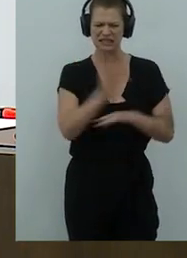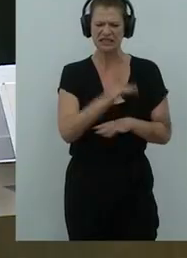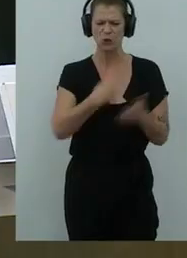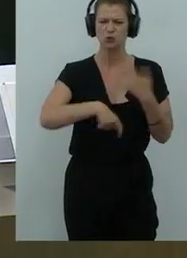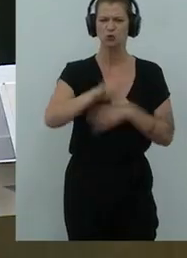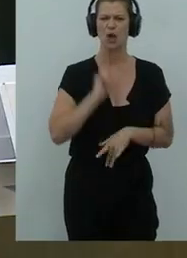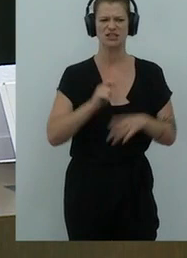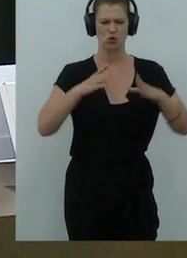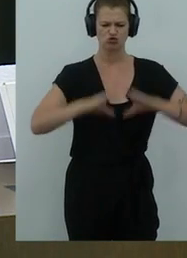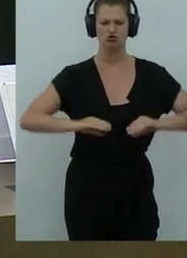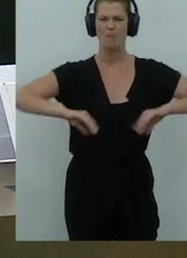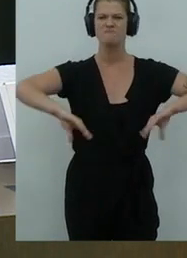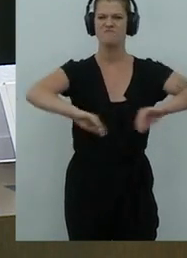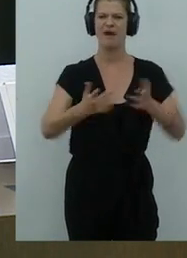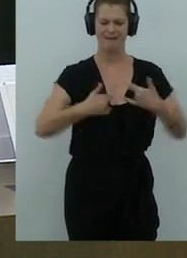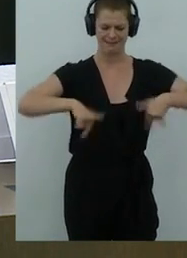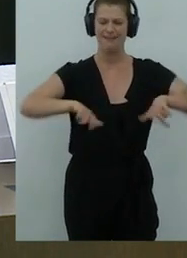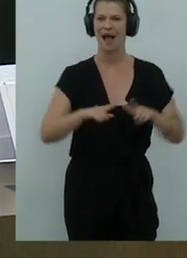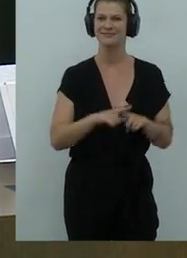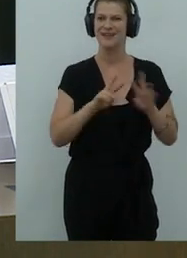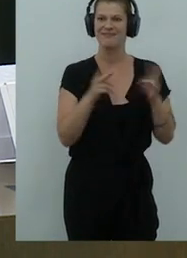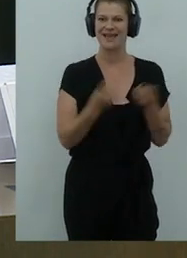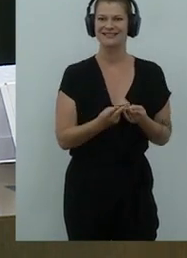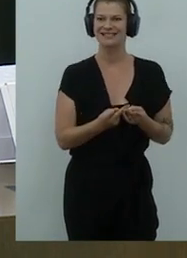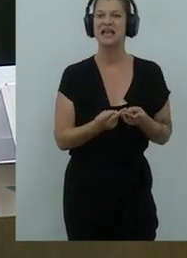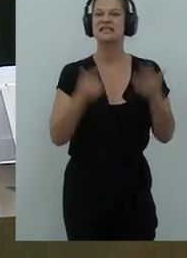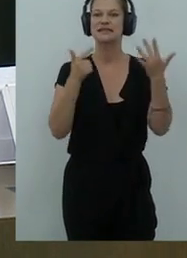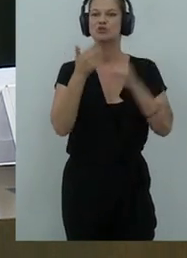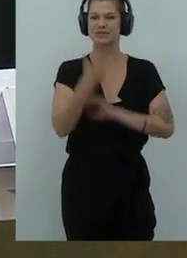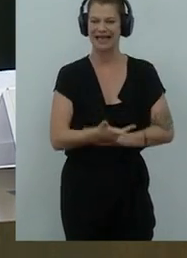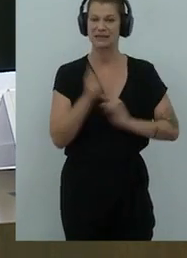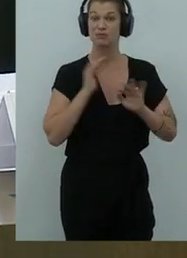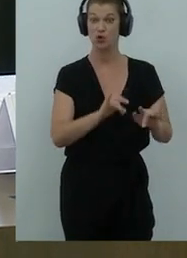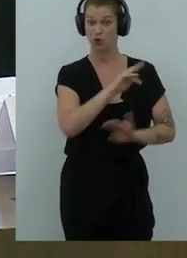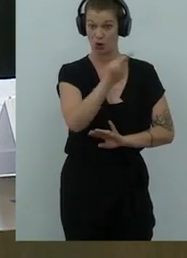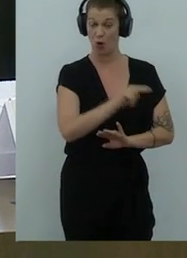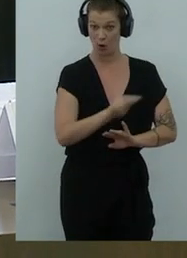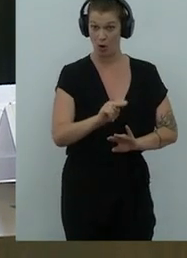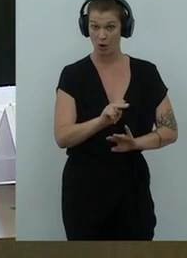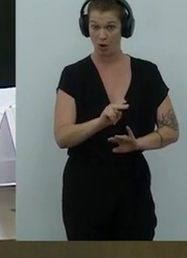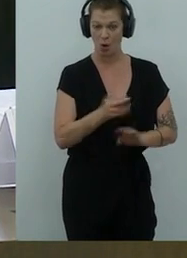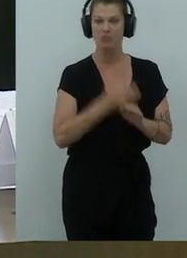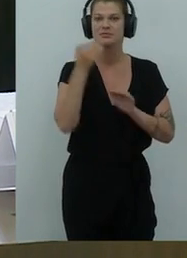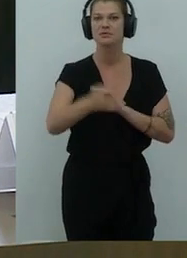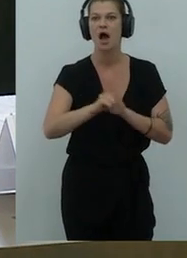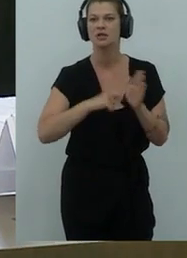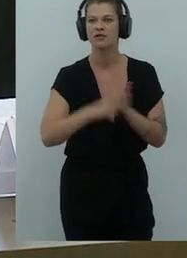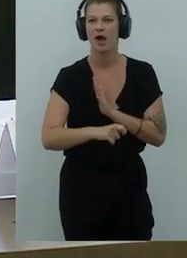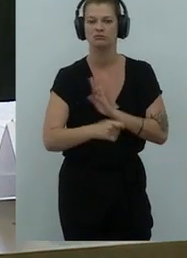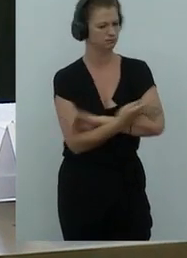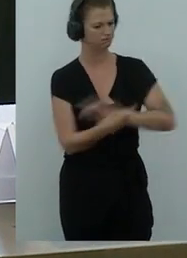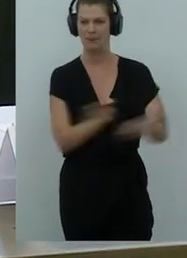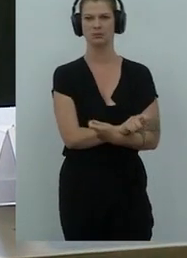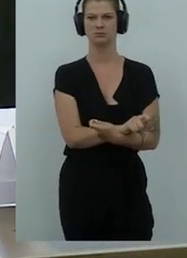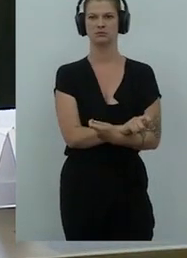Euro an Steuergeld für die Anteringer Au, und plötzlich beim Hearing und nach der Wahl war alles anders. Wir haben keine